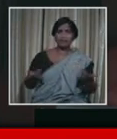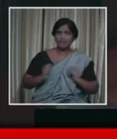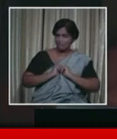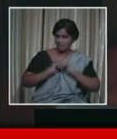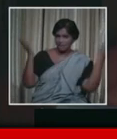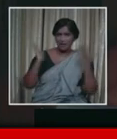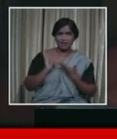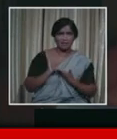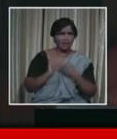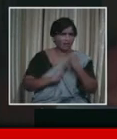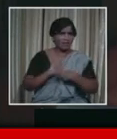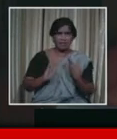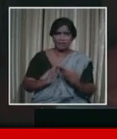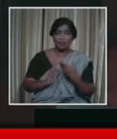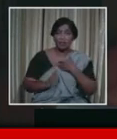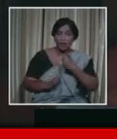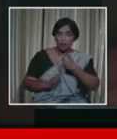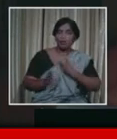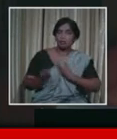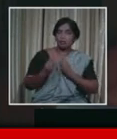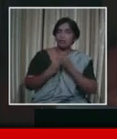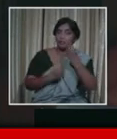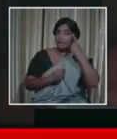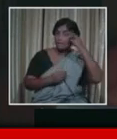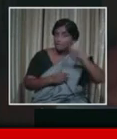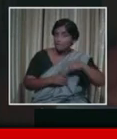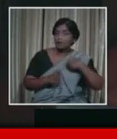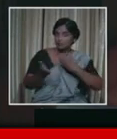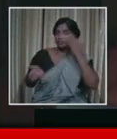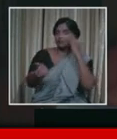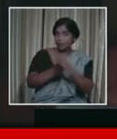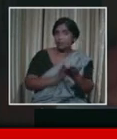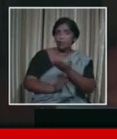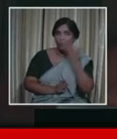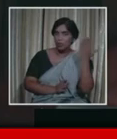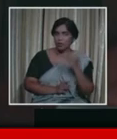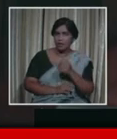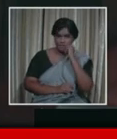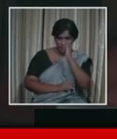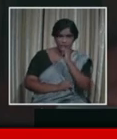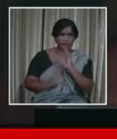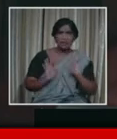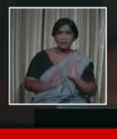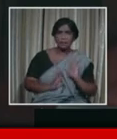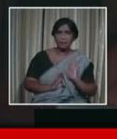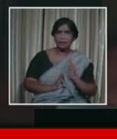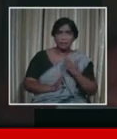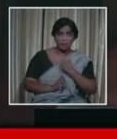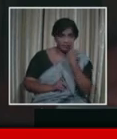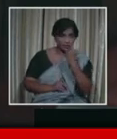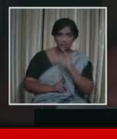නැහැ අපි සද්භාවයෙන් විනාශ කර විශ්වාස කරා මේ රටට යක් කරන්න පුළුවන් කියලා ඒක වරදක් නෙවෙයි මම විතරක්